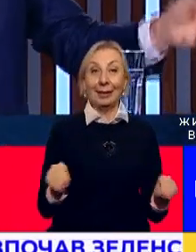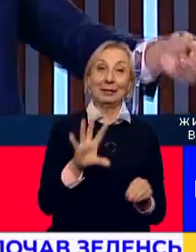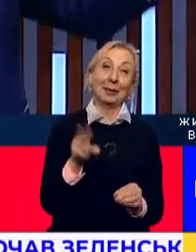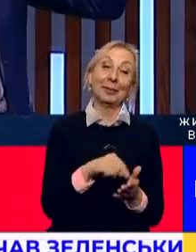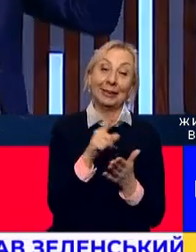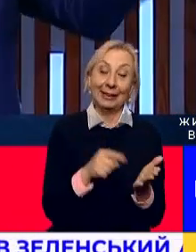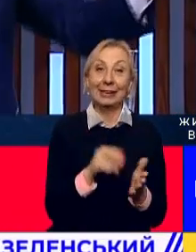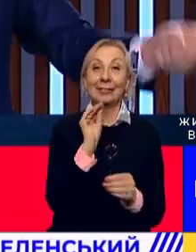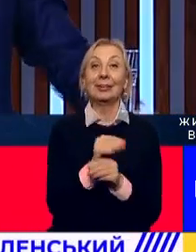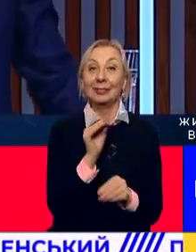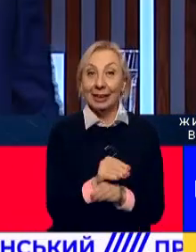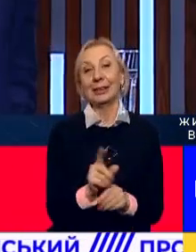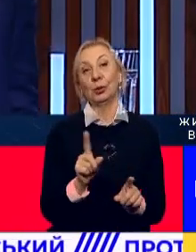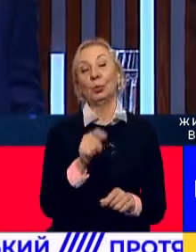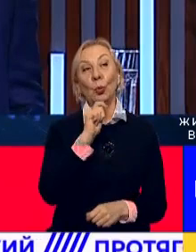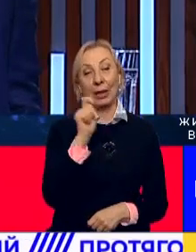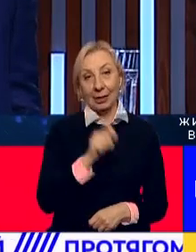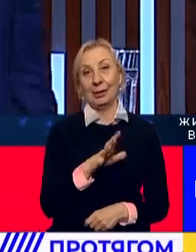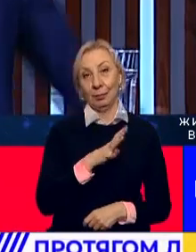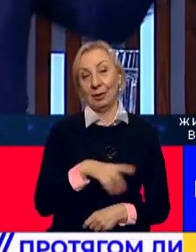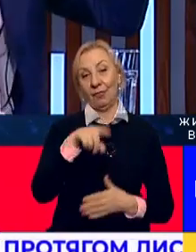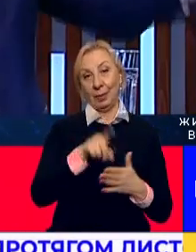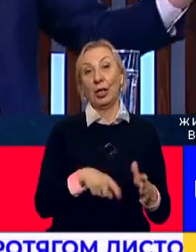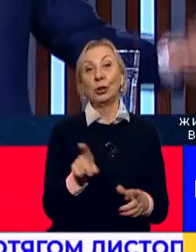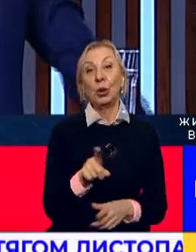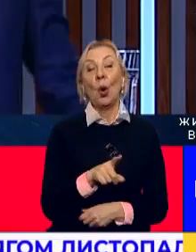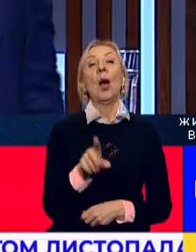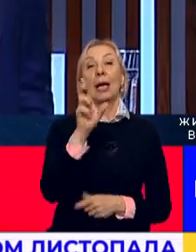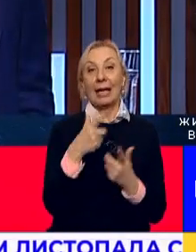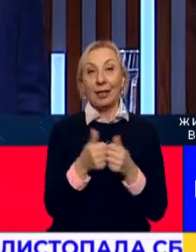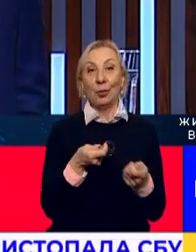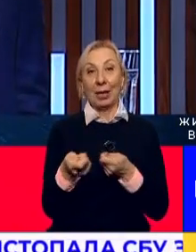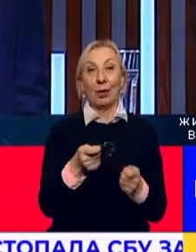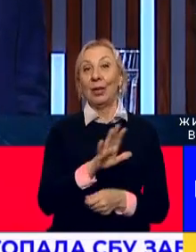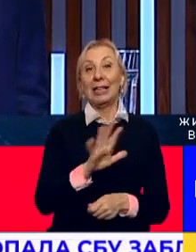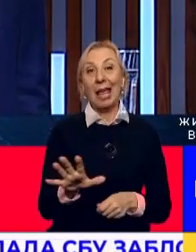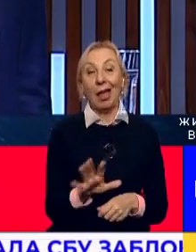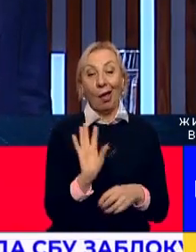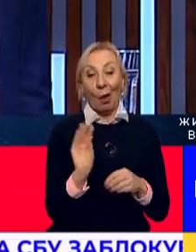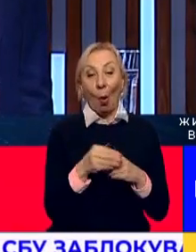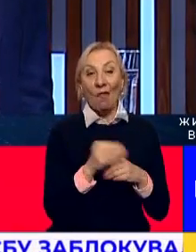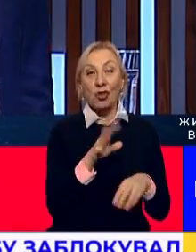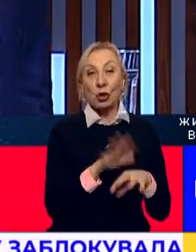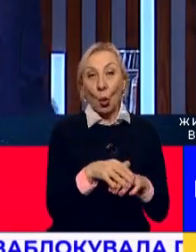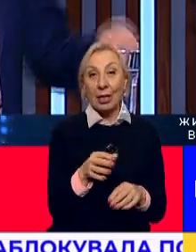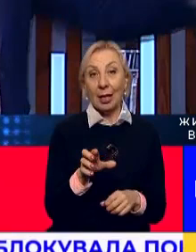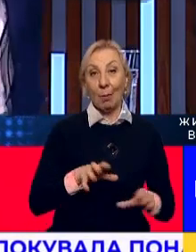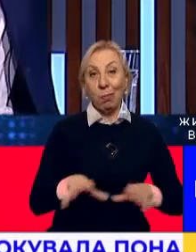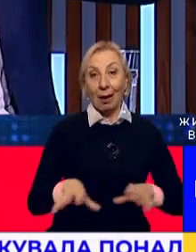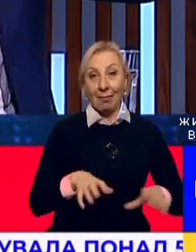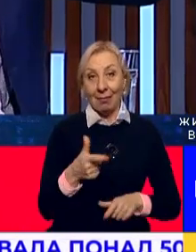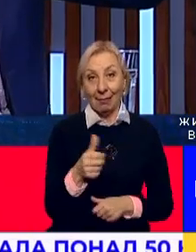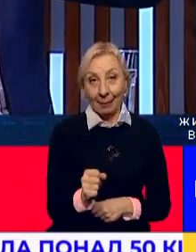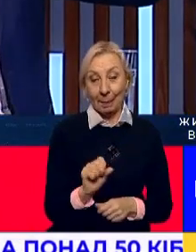звинувачення, щоб українці були впевнені, що країною керує не офшорний барига, який разом із Коломойським краде гроші з Приватбанку